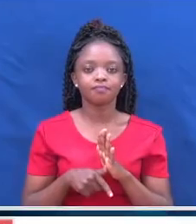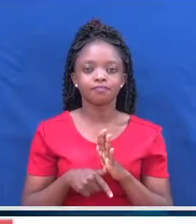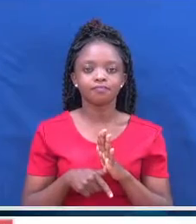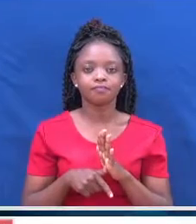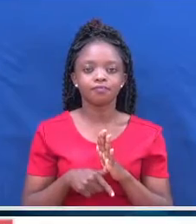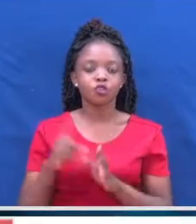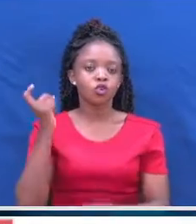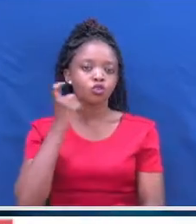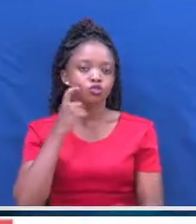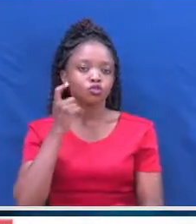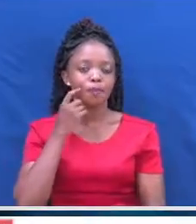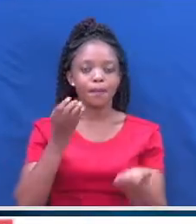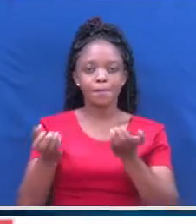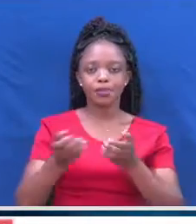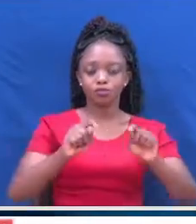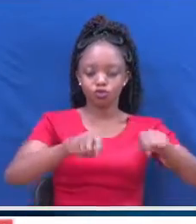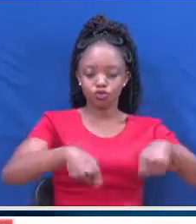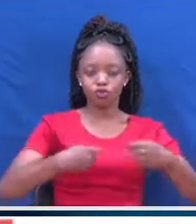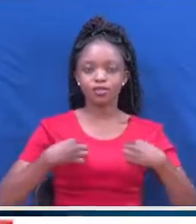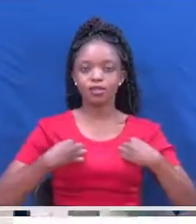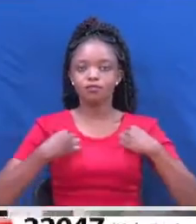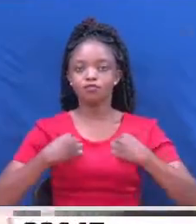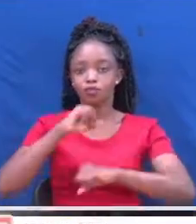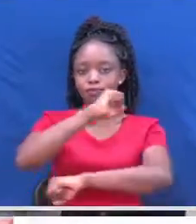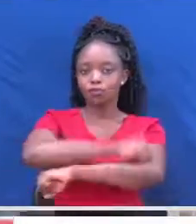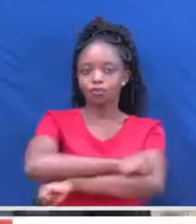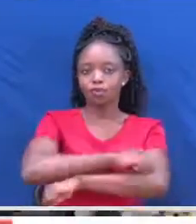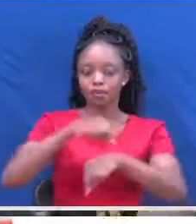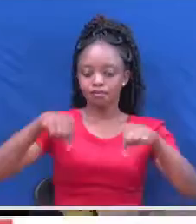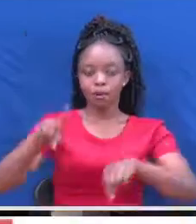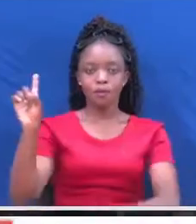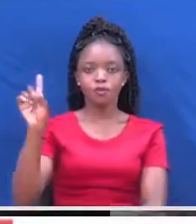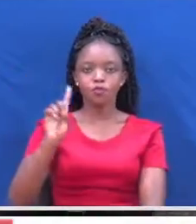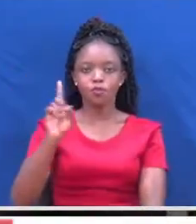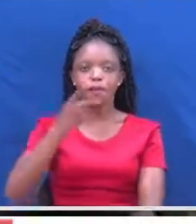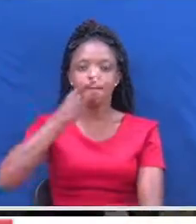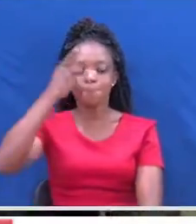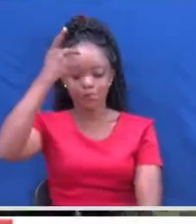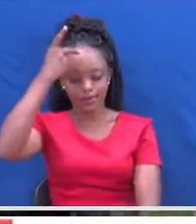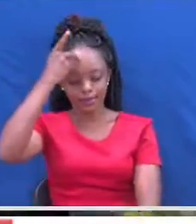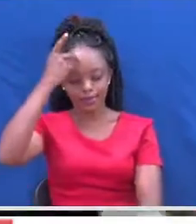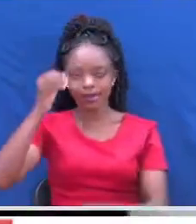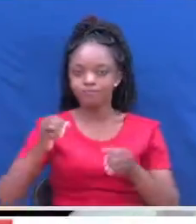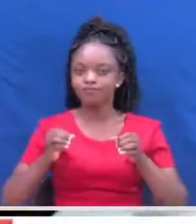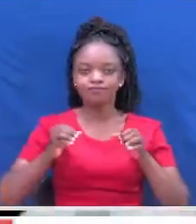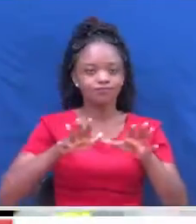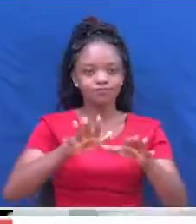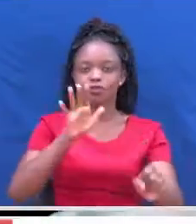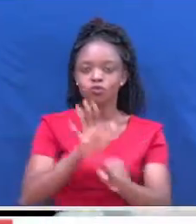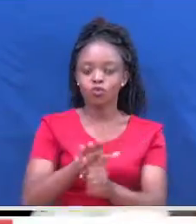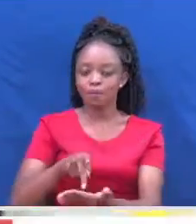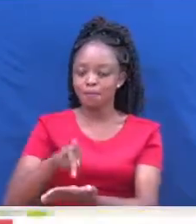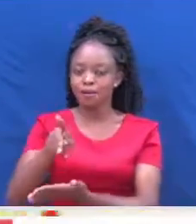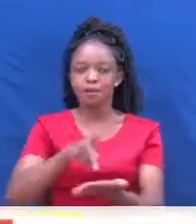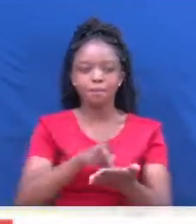Katika maduka ya kuuzia viatu na sare za shule hapa jijini Nairobi, wazazi walikuwa wamefurika ili kununua bidhaa